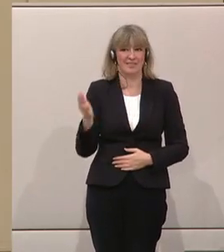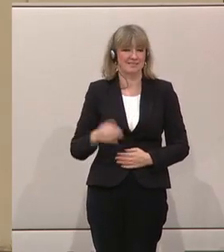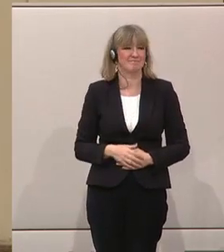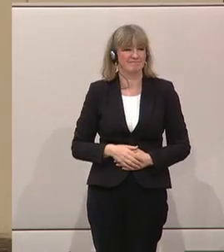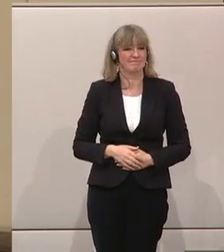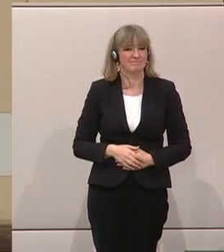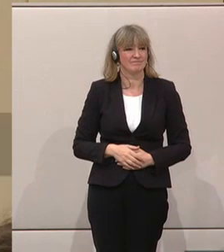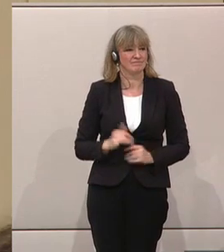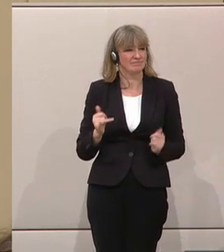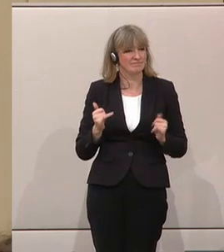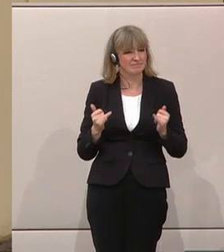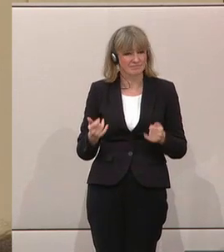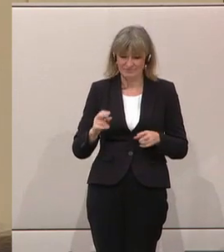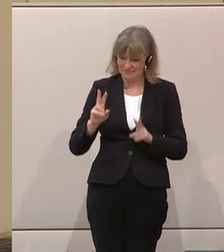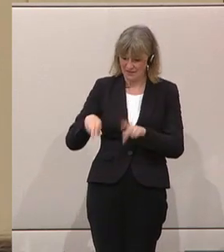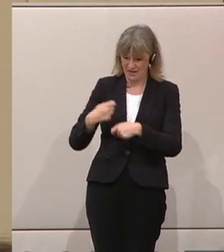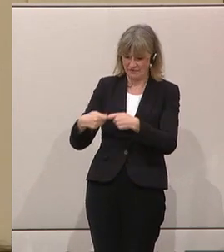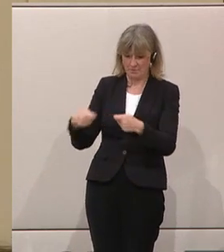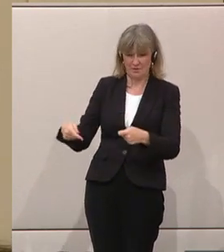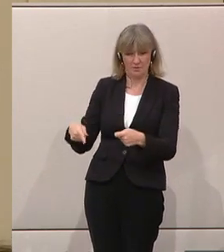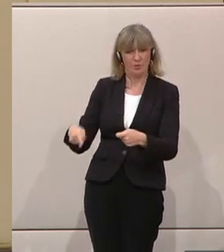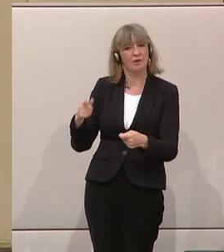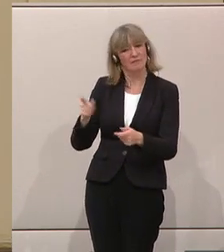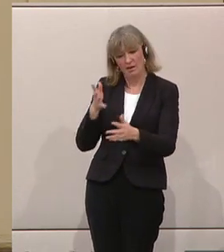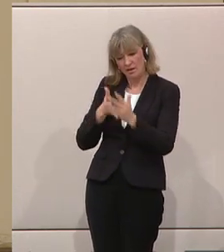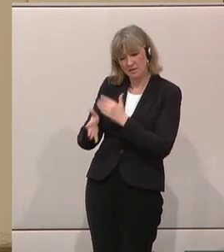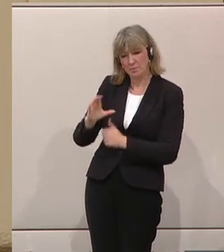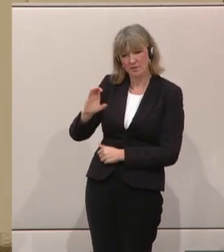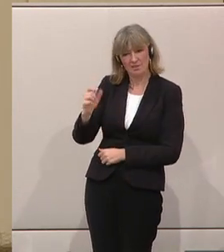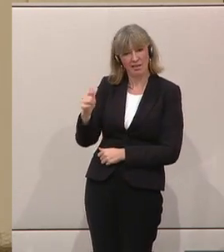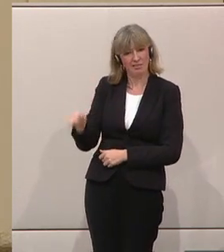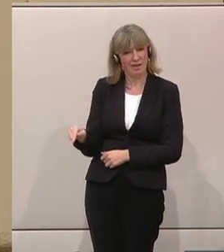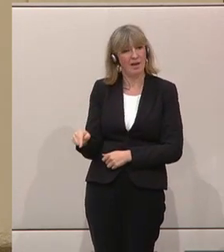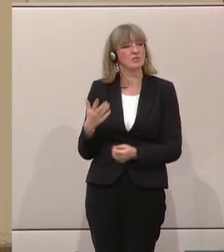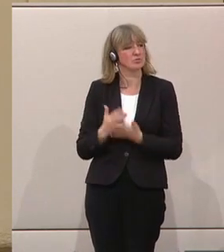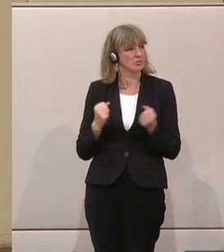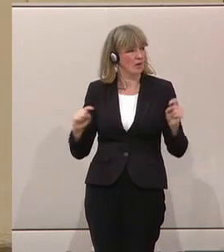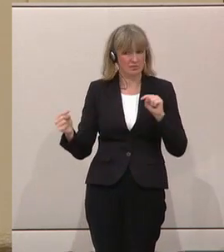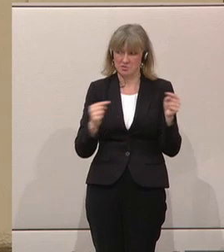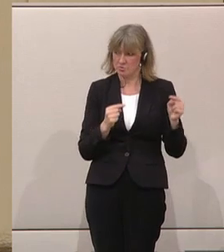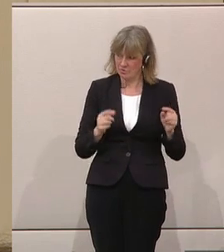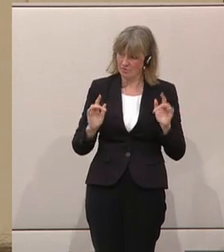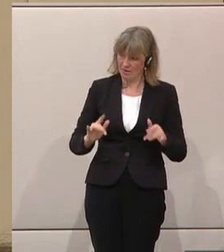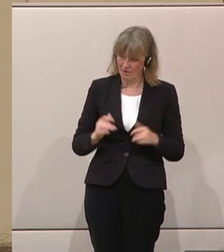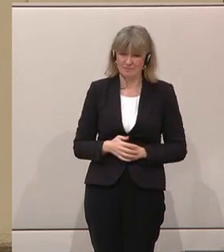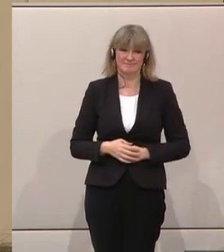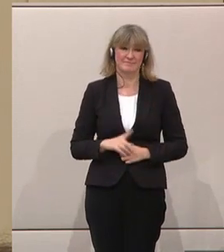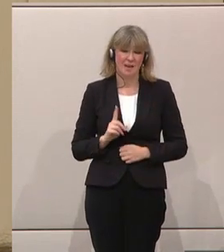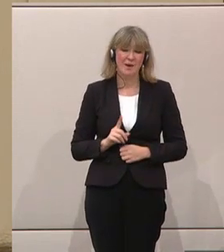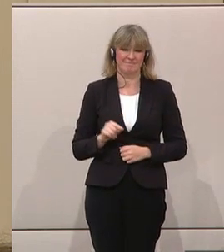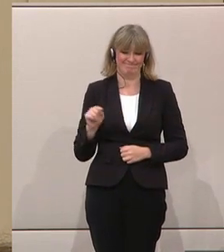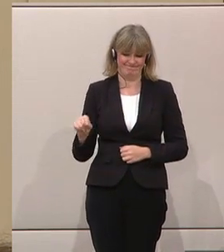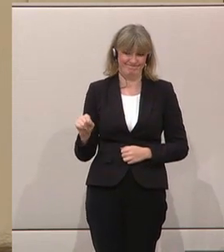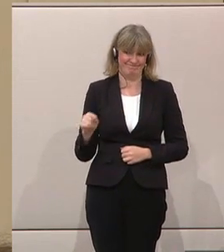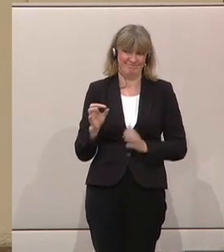der gemeinsamen interpretativen Erklärung zu CETA wurde heute bereits intensiv diskutiert. Das ist aber genau der